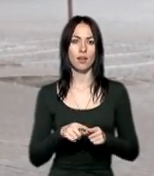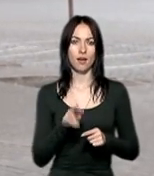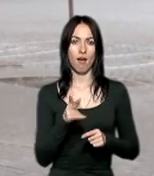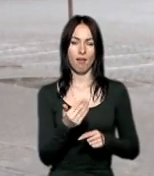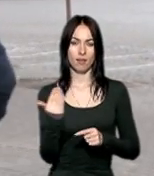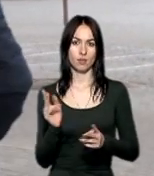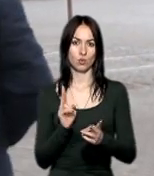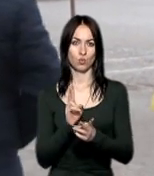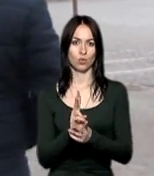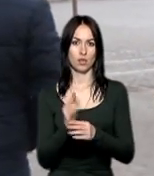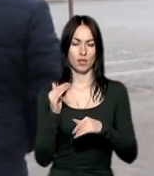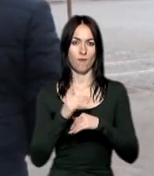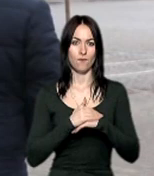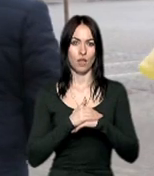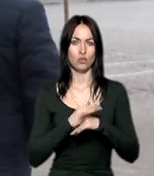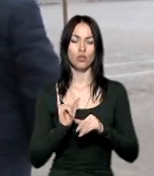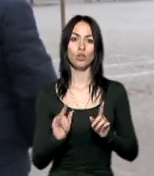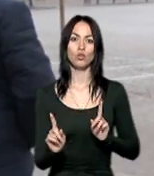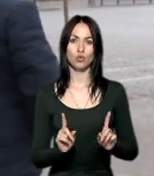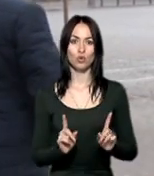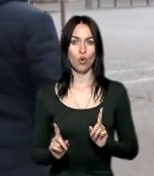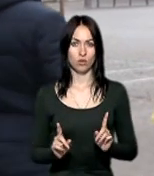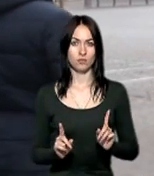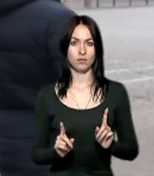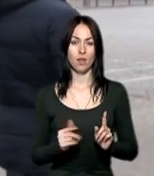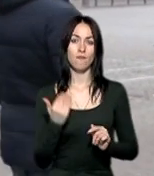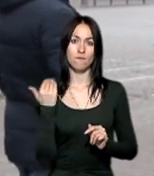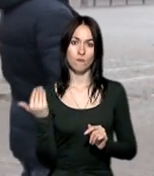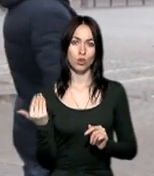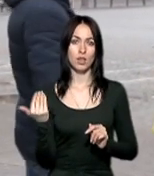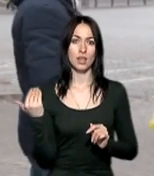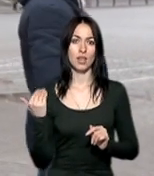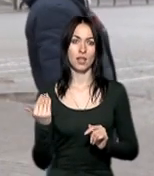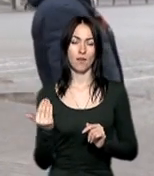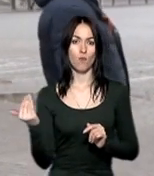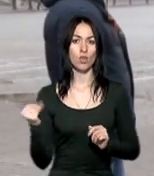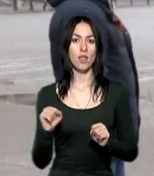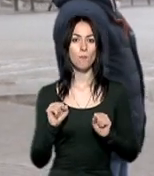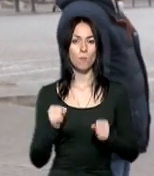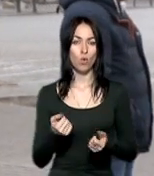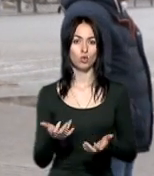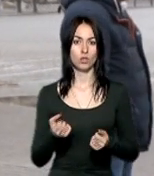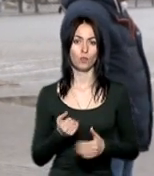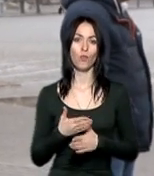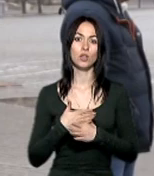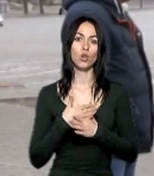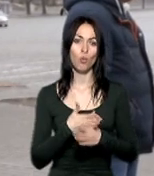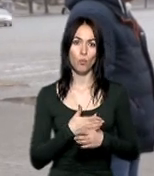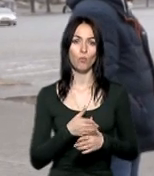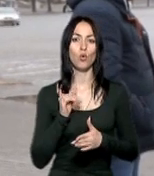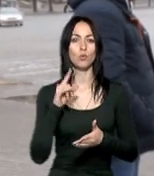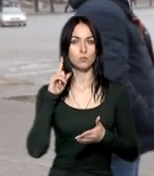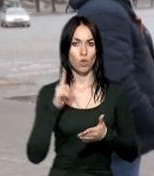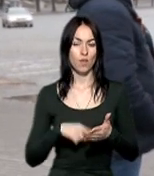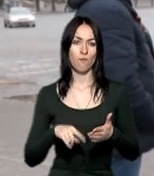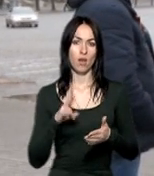зустріли ввечері, і що вони можуть отримувати допомогу і сподіватися